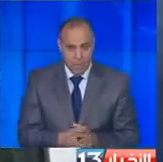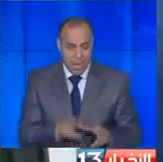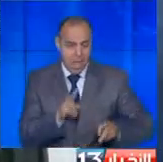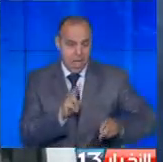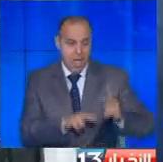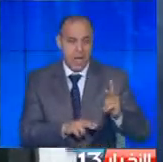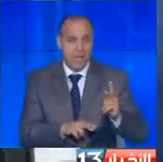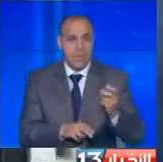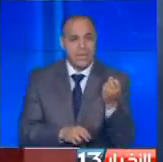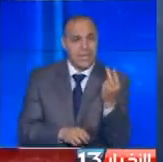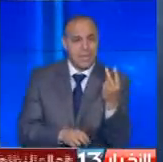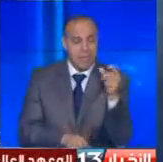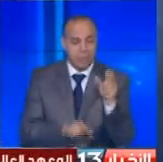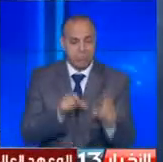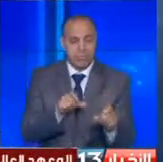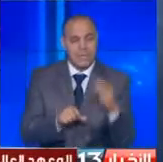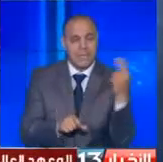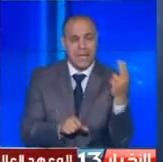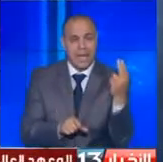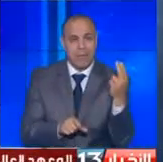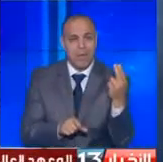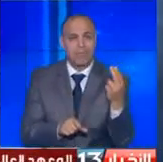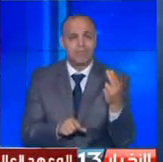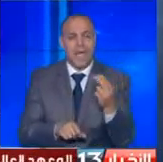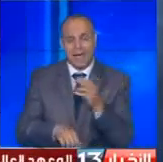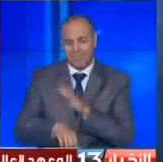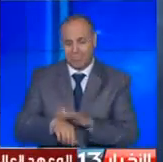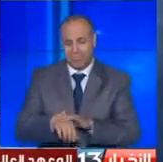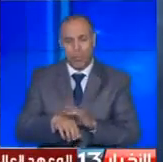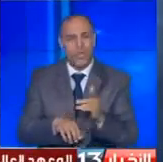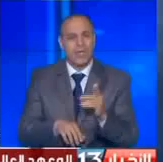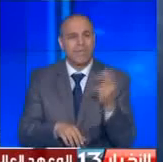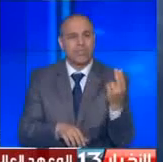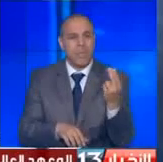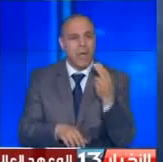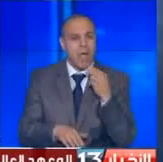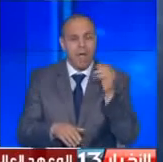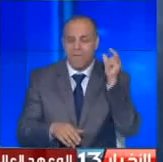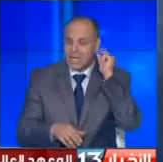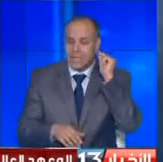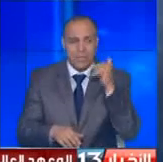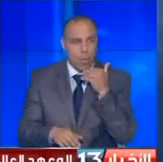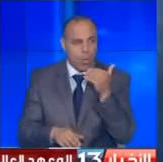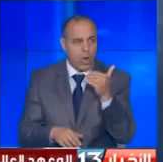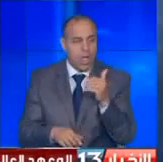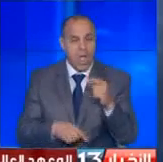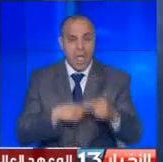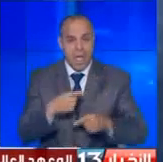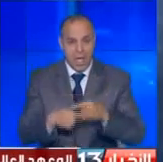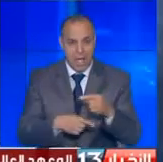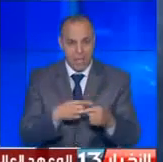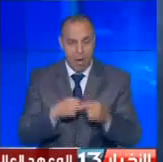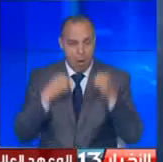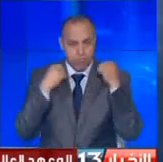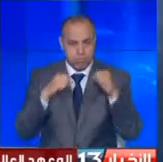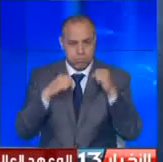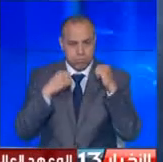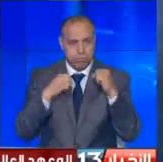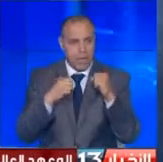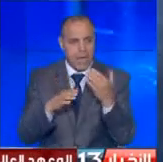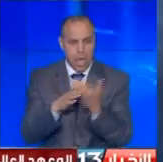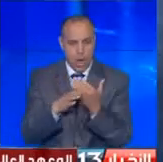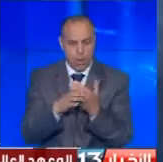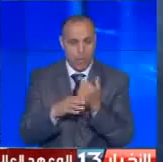من 300 طالب بالمعهد العالي للفنون والحرف بالقصرين يواصلون اليوم الخامس على التوالي إضرابهم عن